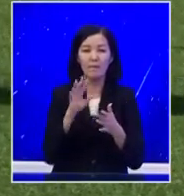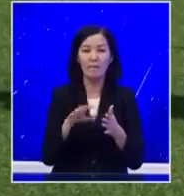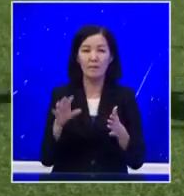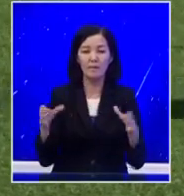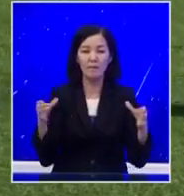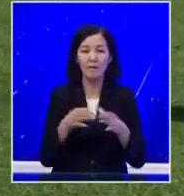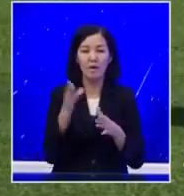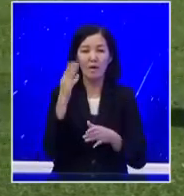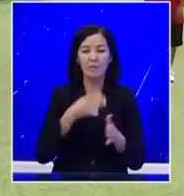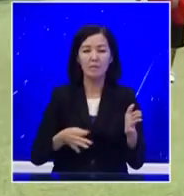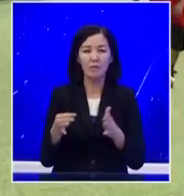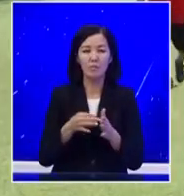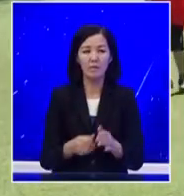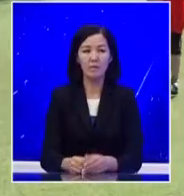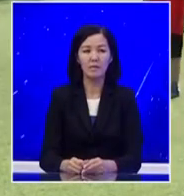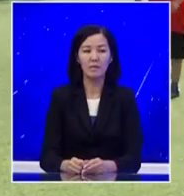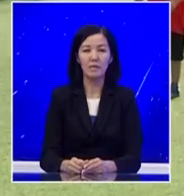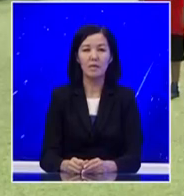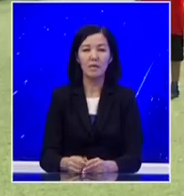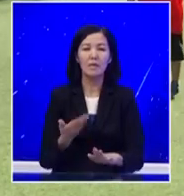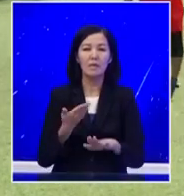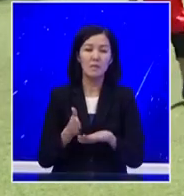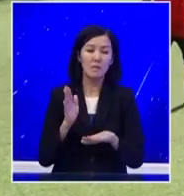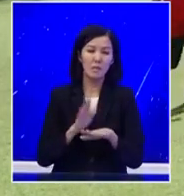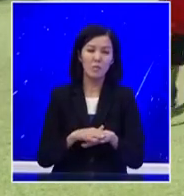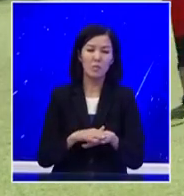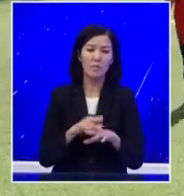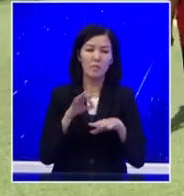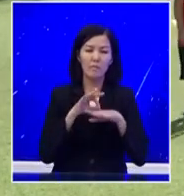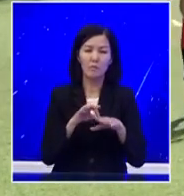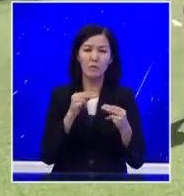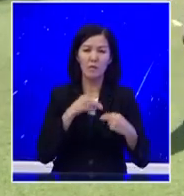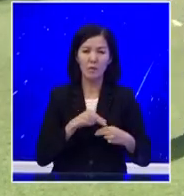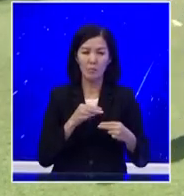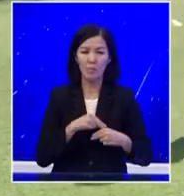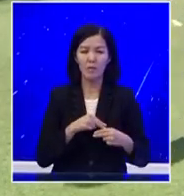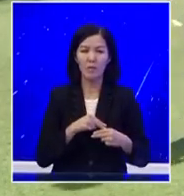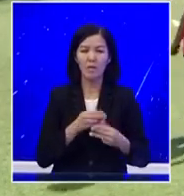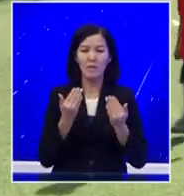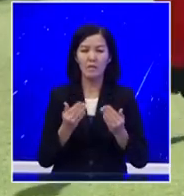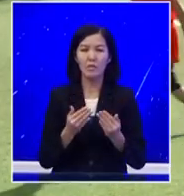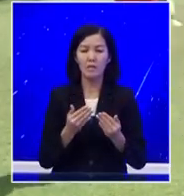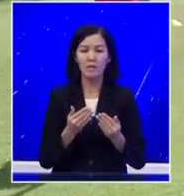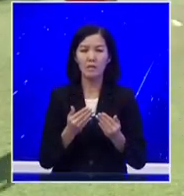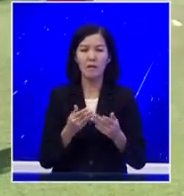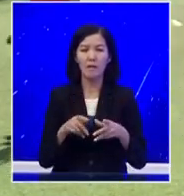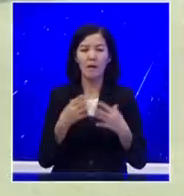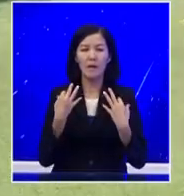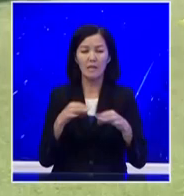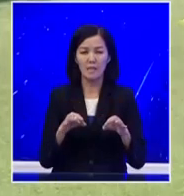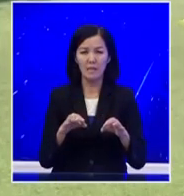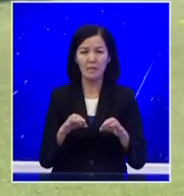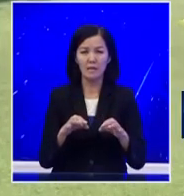алматинской области тяжело идет работа в условиях пандемии набор детей сейчас открытые у нас мы до сих пор набираем